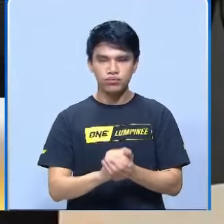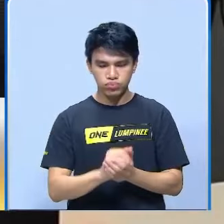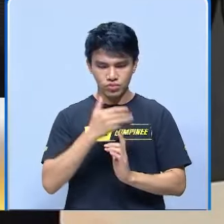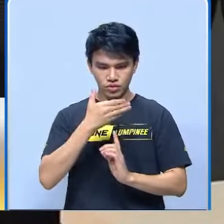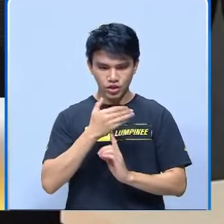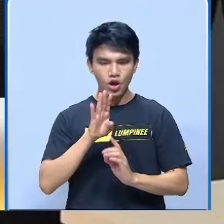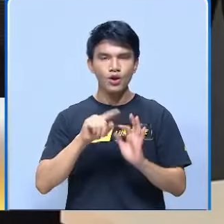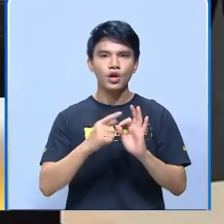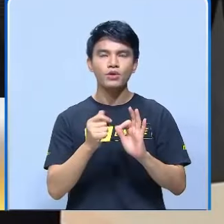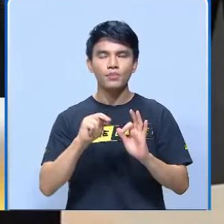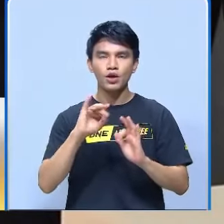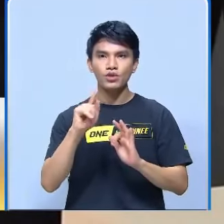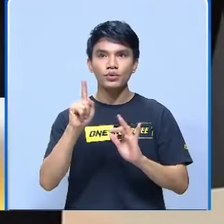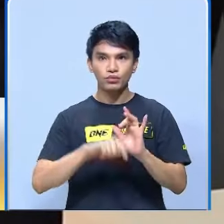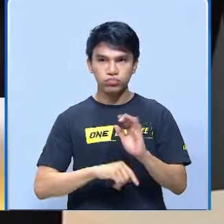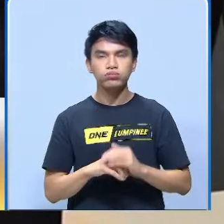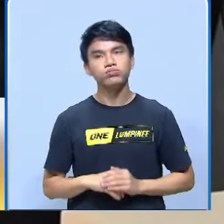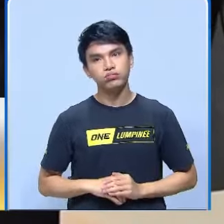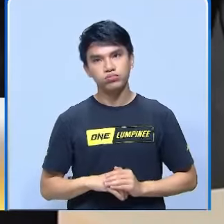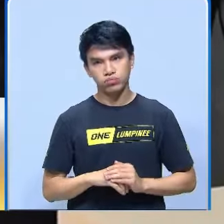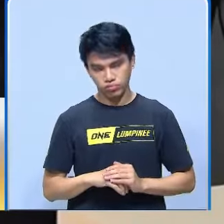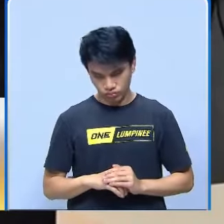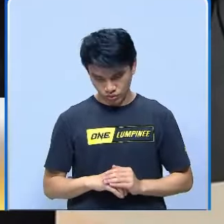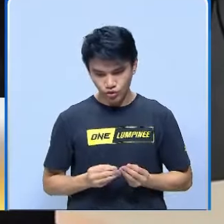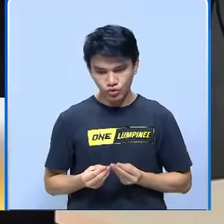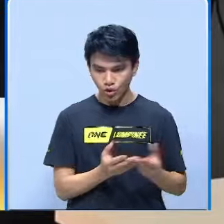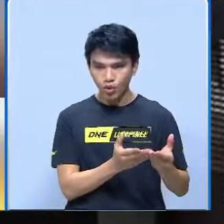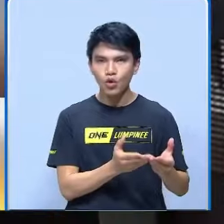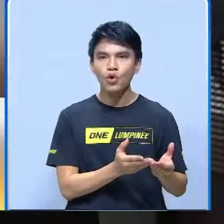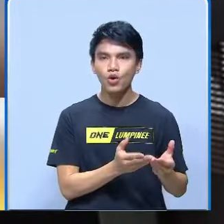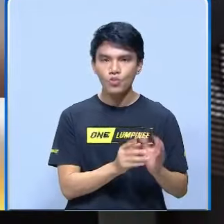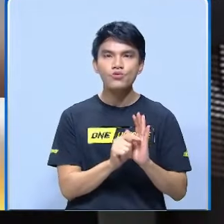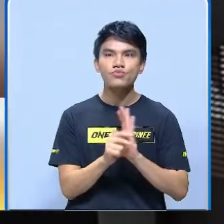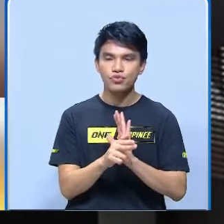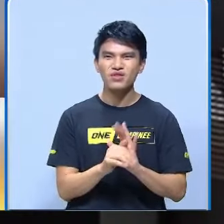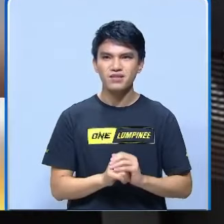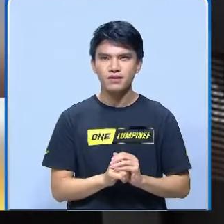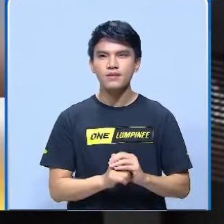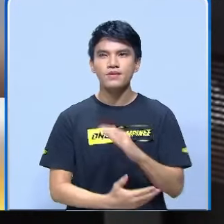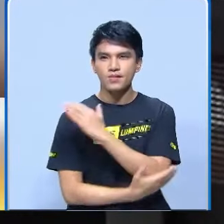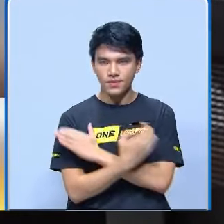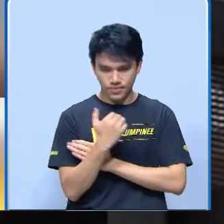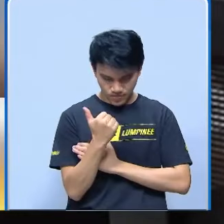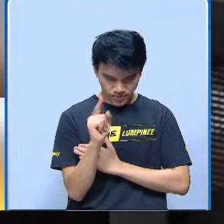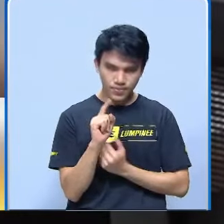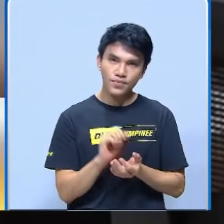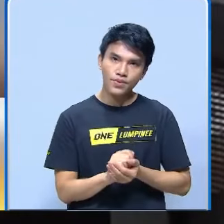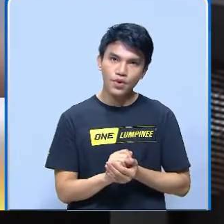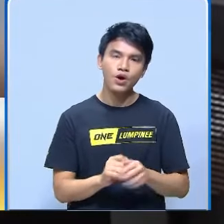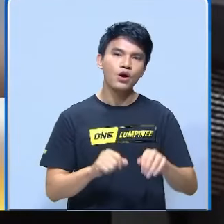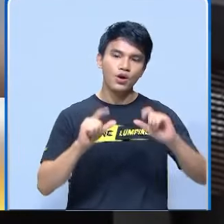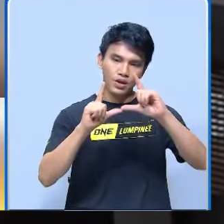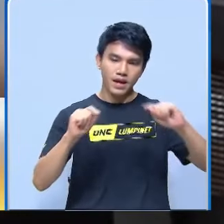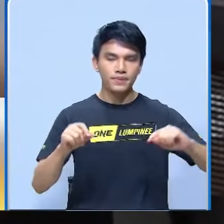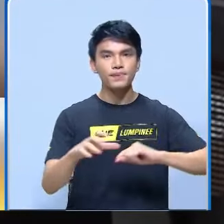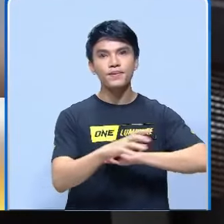อนไก่นะคุณผู้ชมนะเราก็ให้ไปส่งย่านคลอง2ลำลูกกาปทุมธานีสบโอกาสปุ๊บก่อเหตุชิงรถแท็กซี่คันดัง